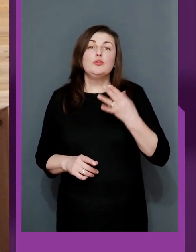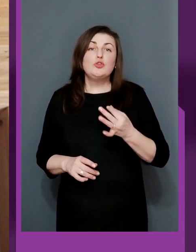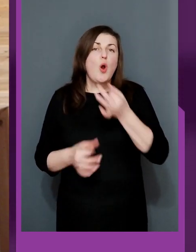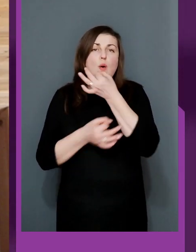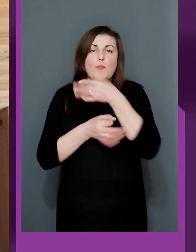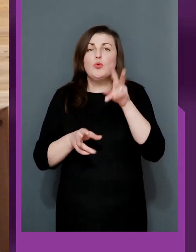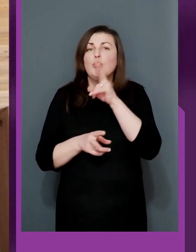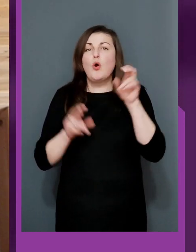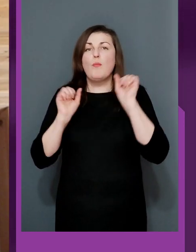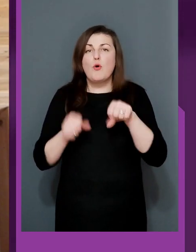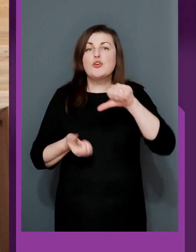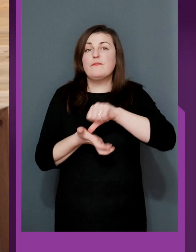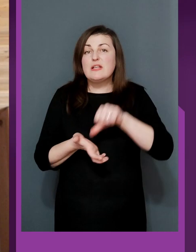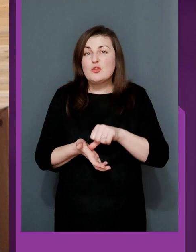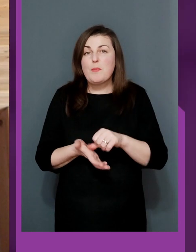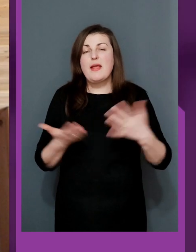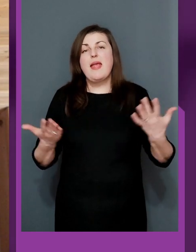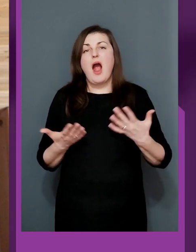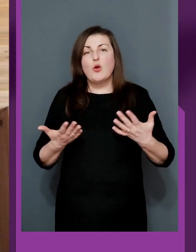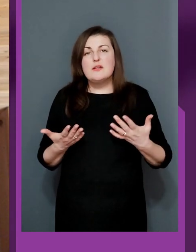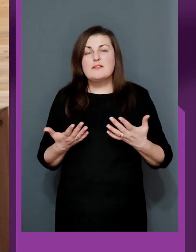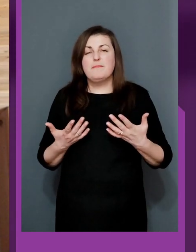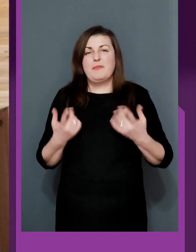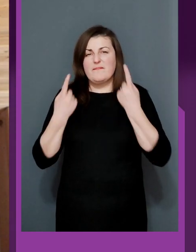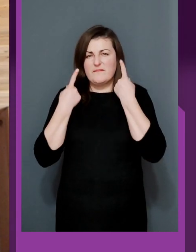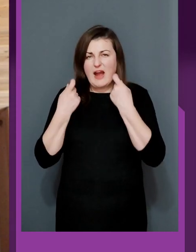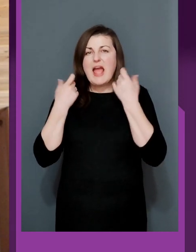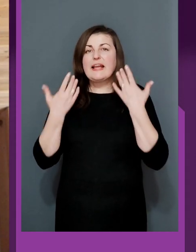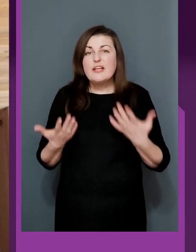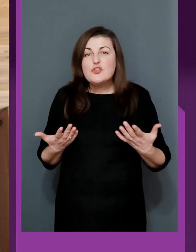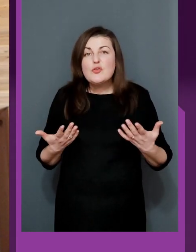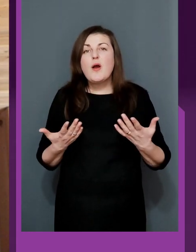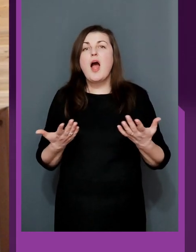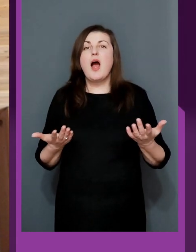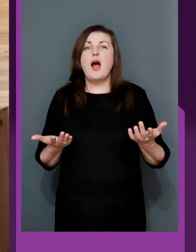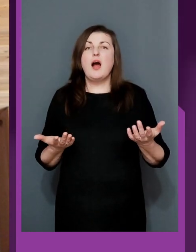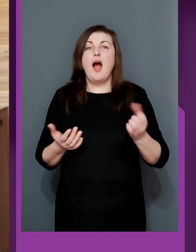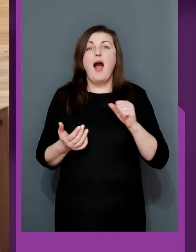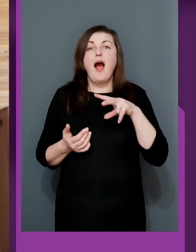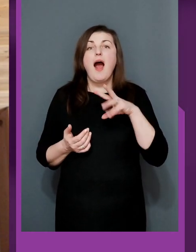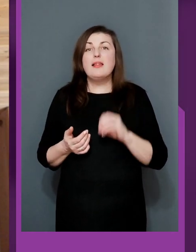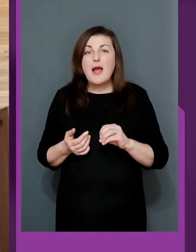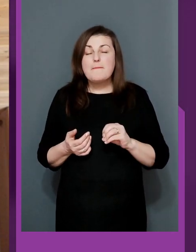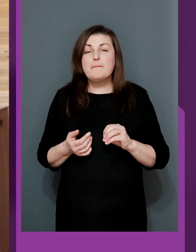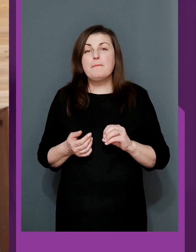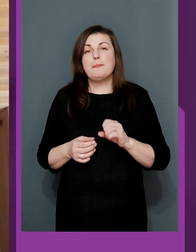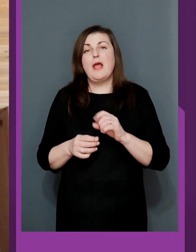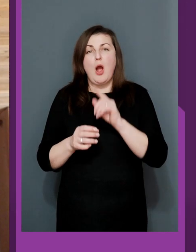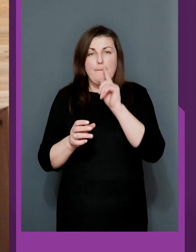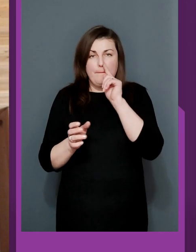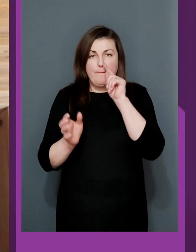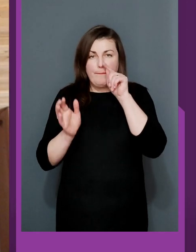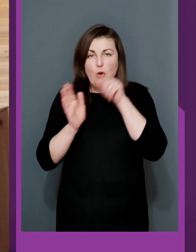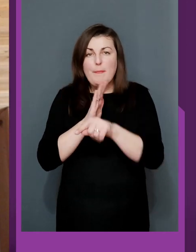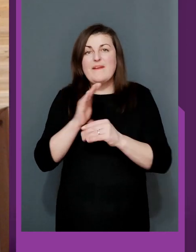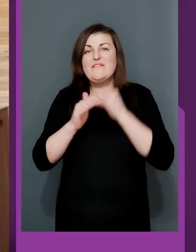тому що будь-хто може виступити якось феерично Вибачте за за за татологію але і пробитися